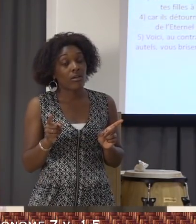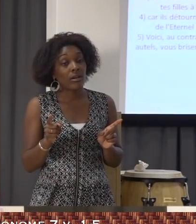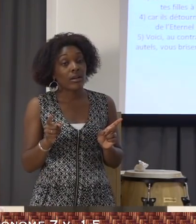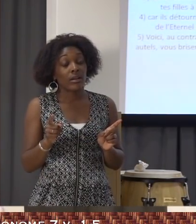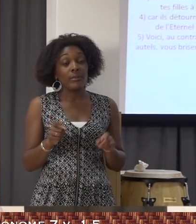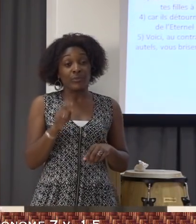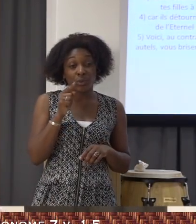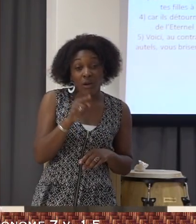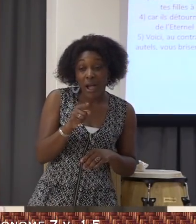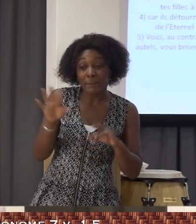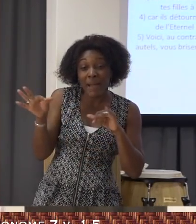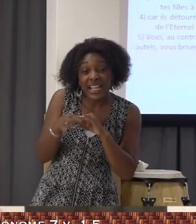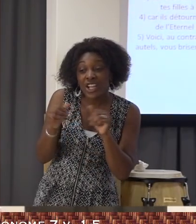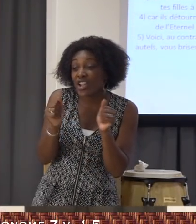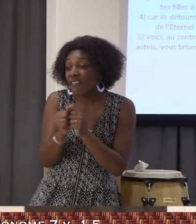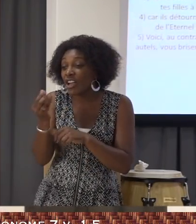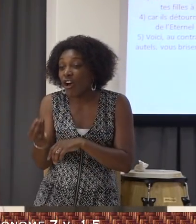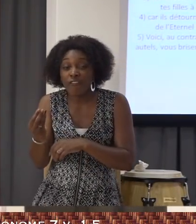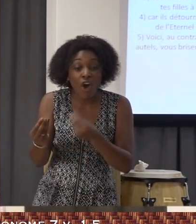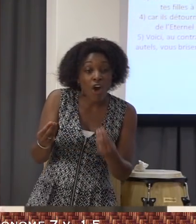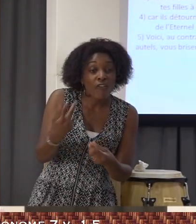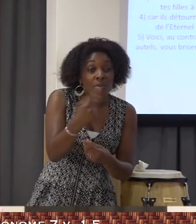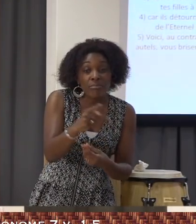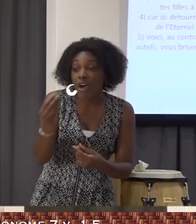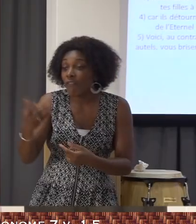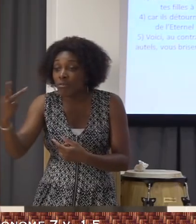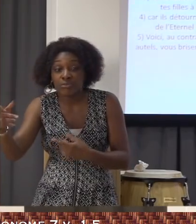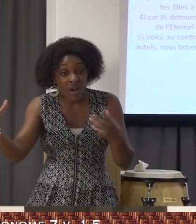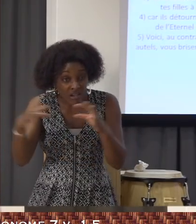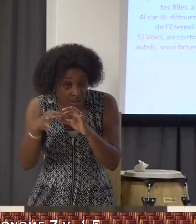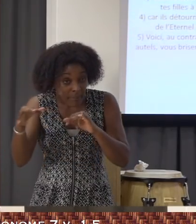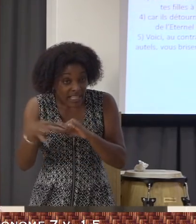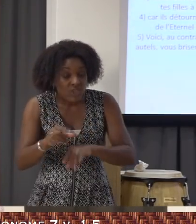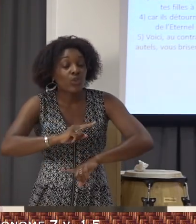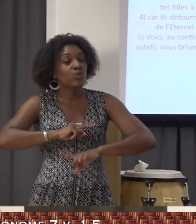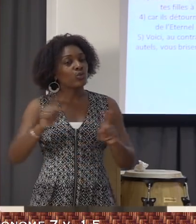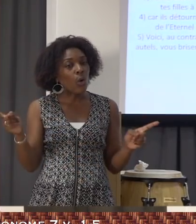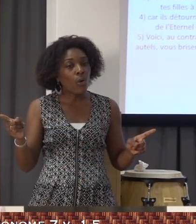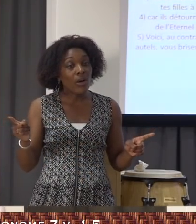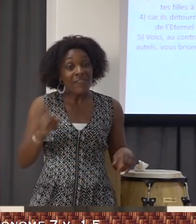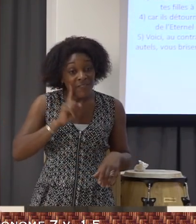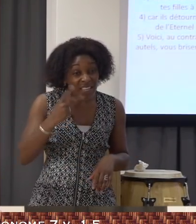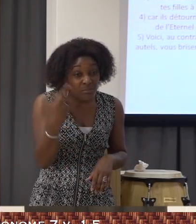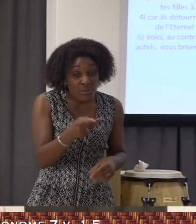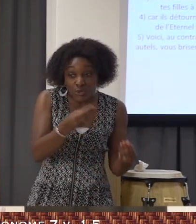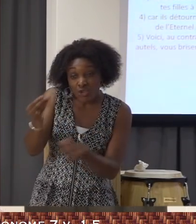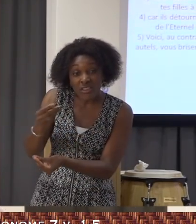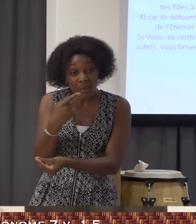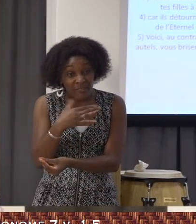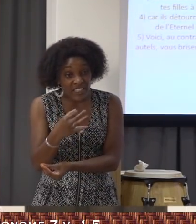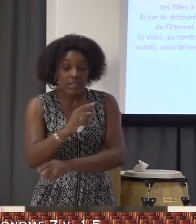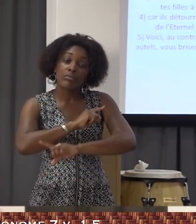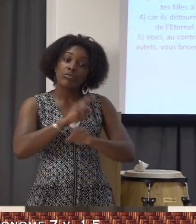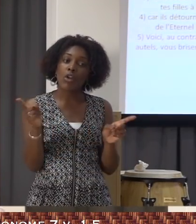contracteras point de mariage avec ces peuples. Tu ne donneras point tes filles à leurs fils et tu